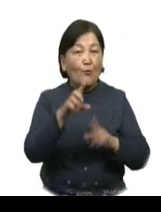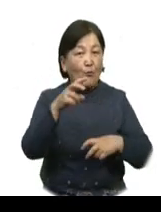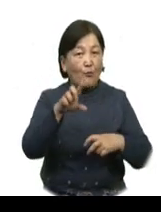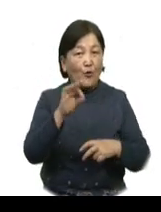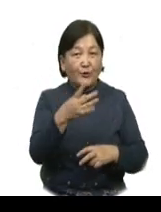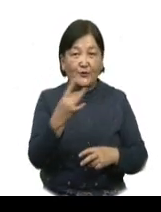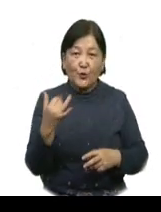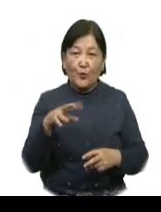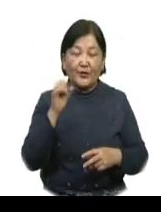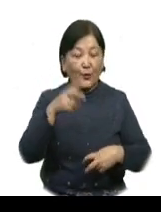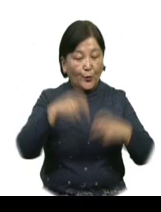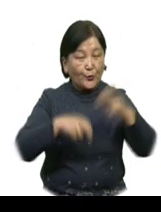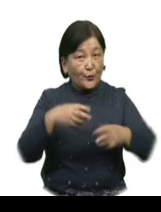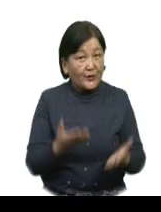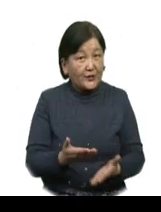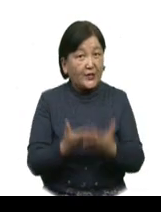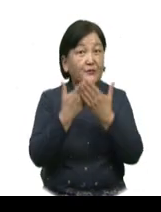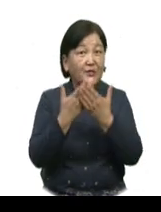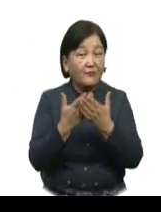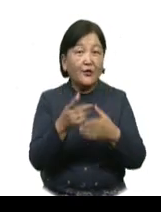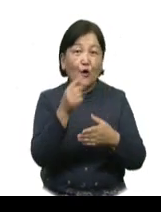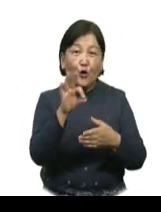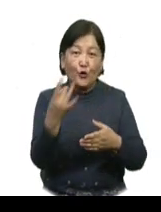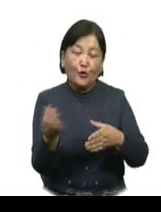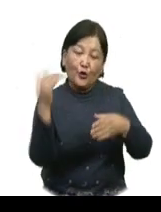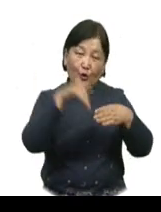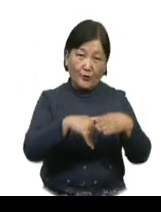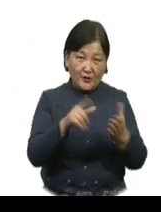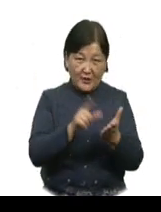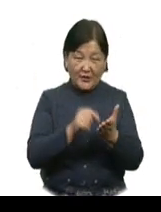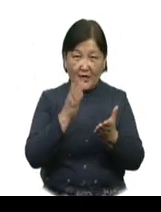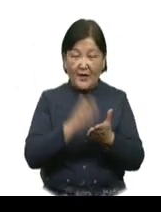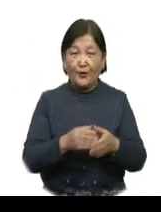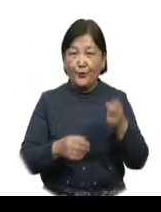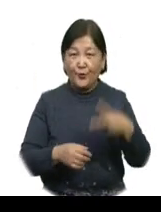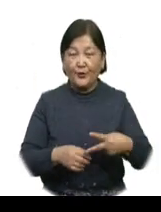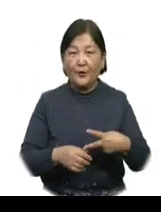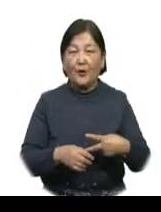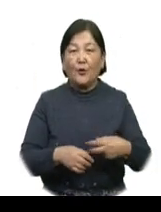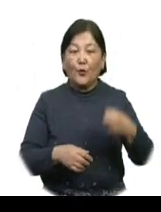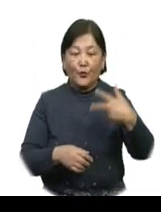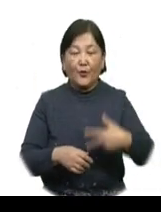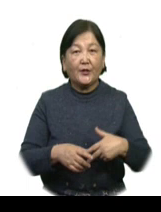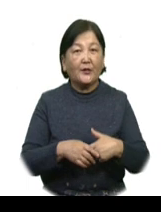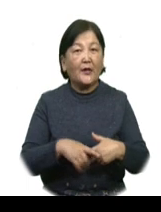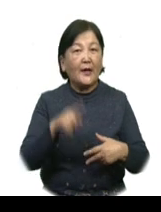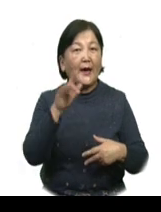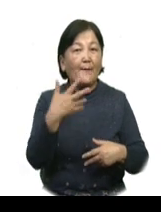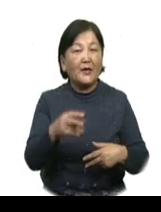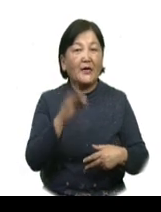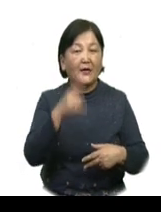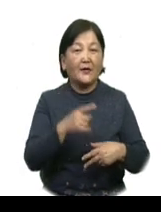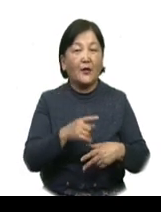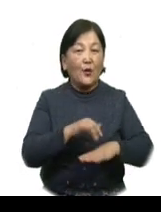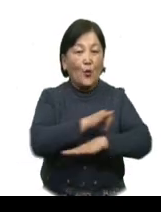үйлдвэрлэлийн салбарыг дэмжихэд бас хөрөнгө оруулалтуудыг хийх хэрэгтэй байна. За мөн хамгийн их одоо улс